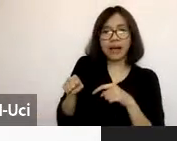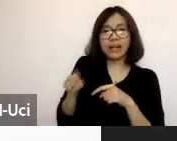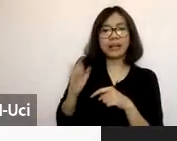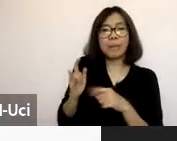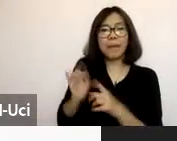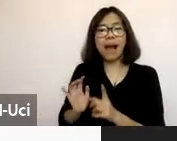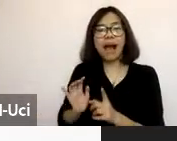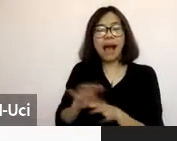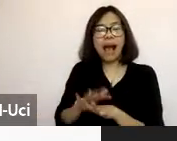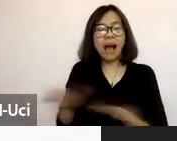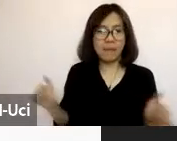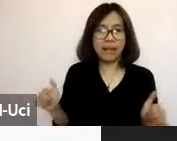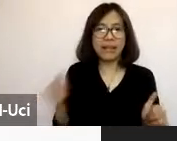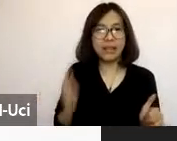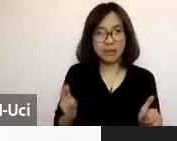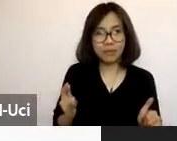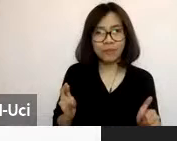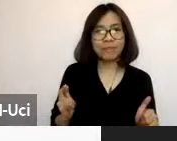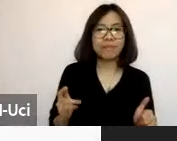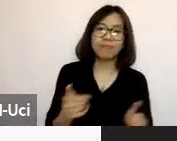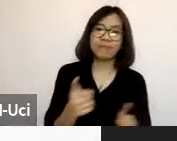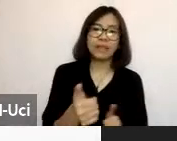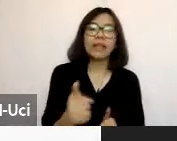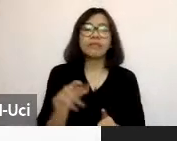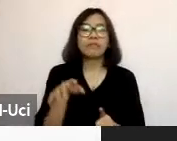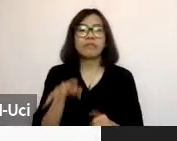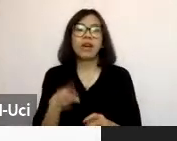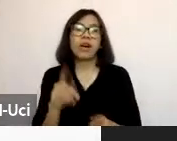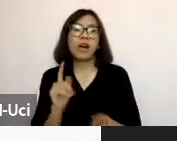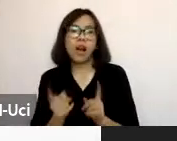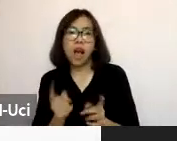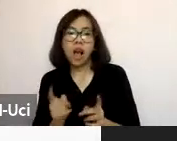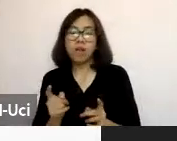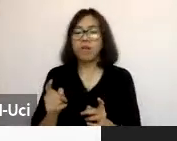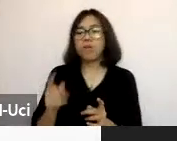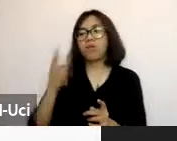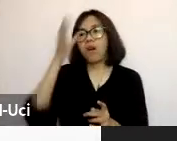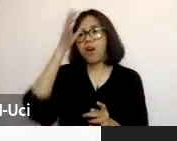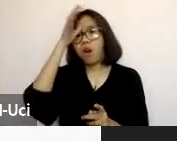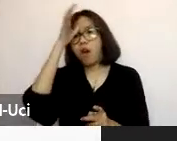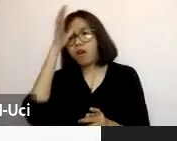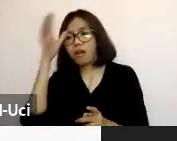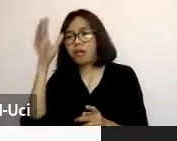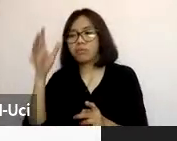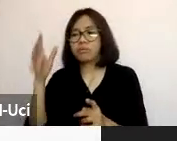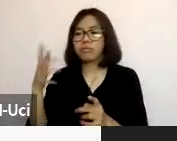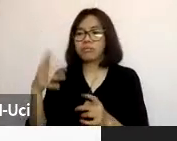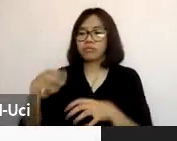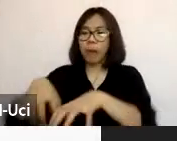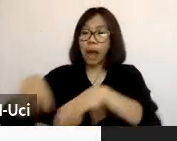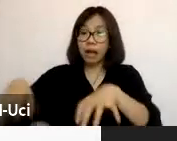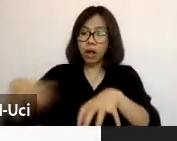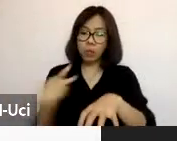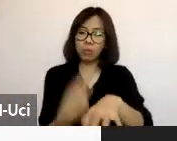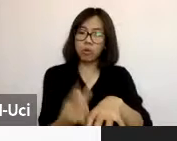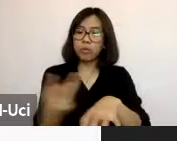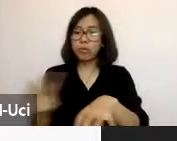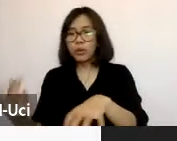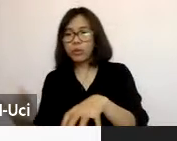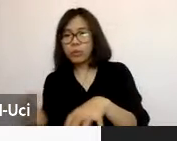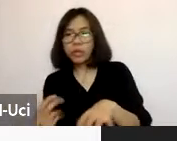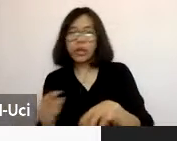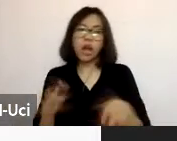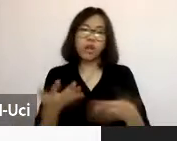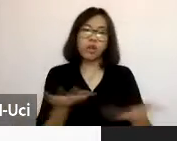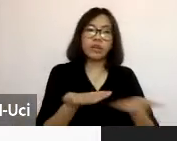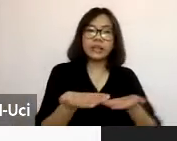konsumennya ini sudah mengonsumsi atau menikmati barang dan atau jasa